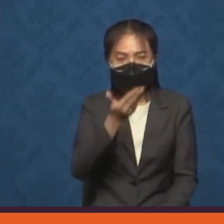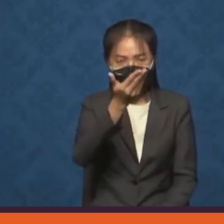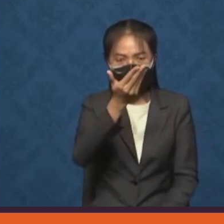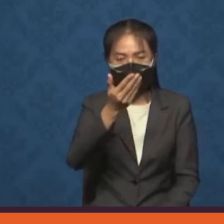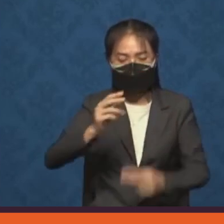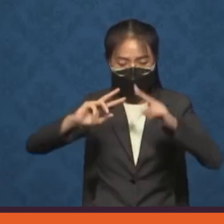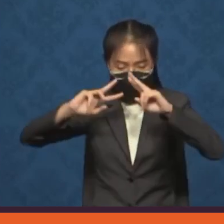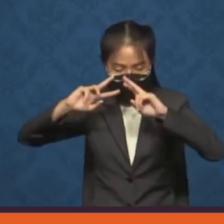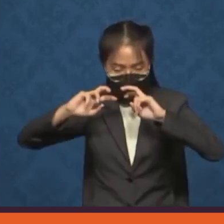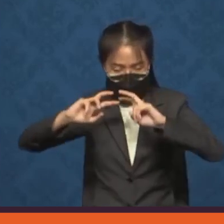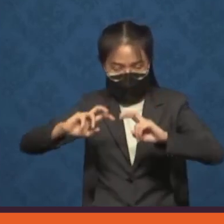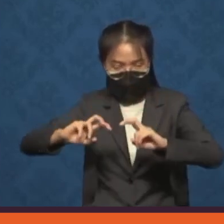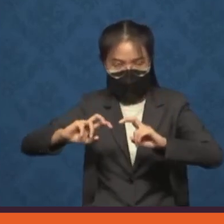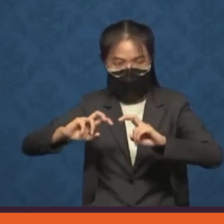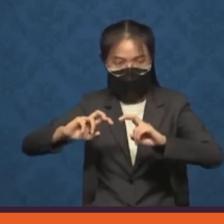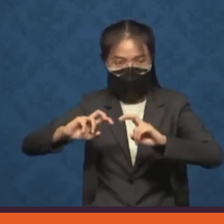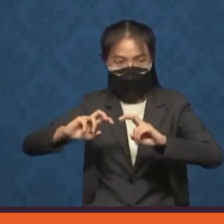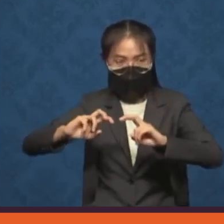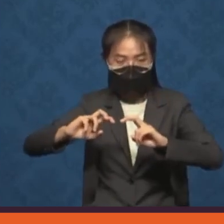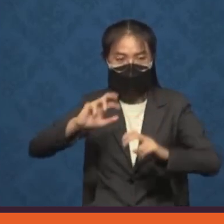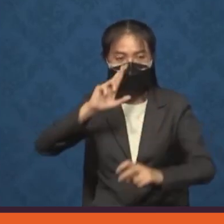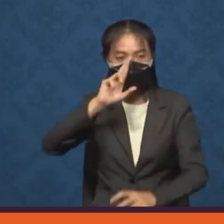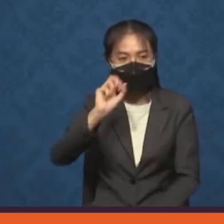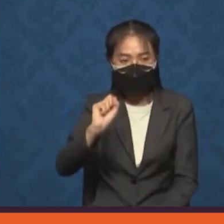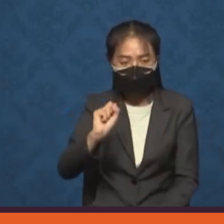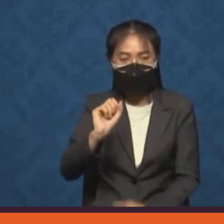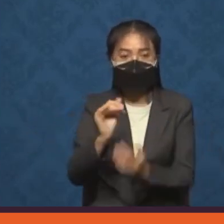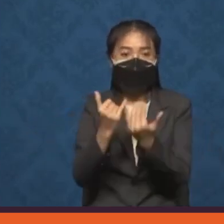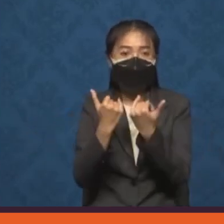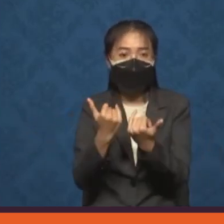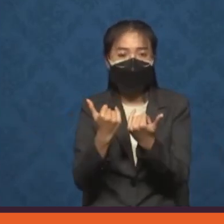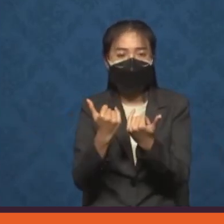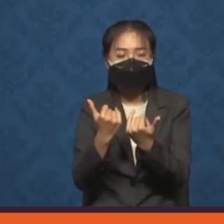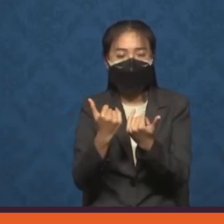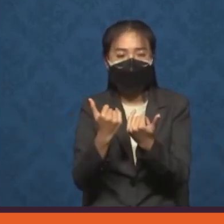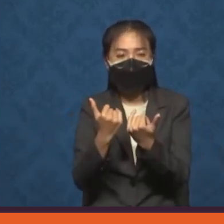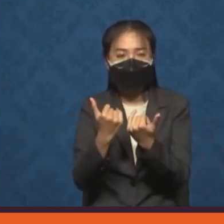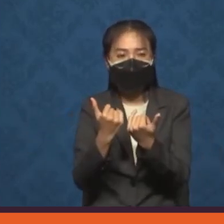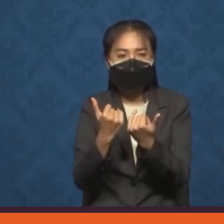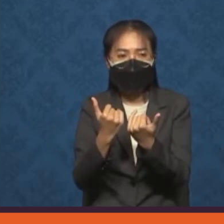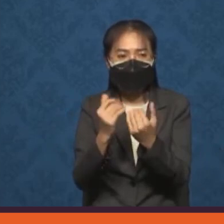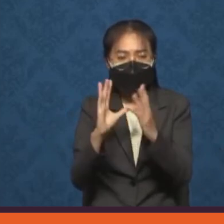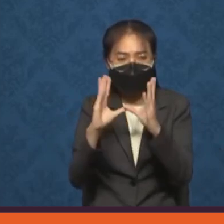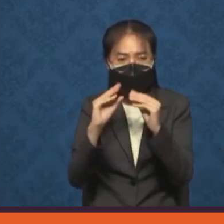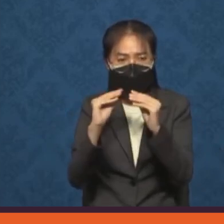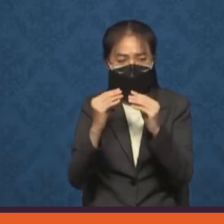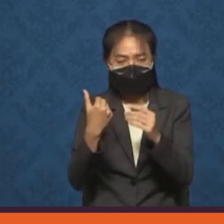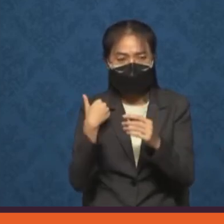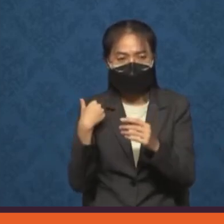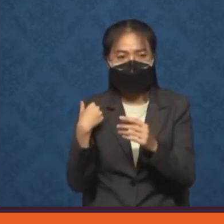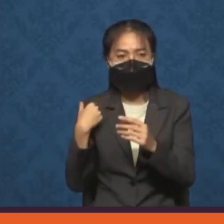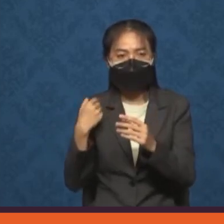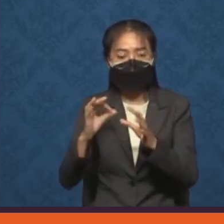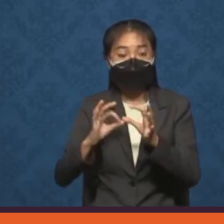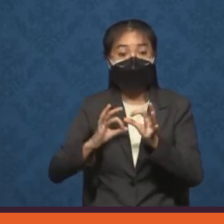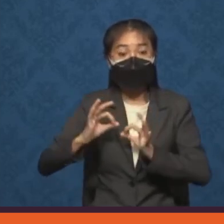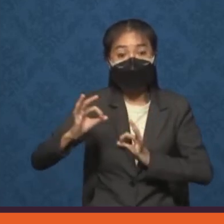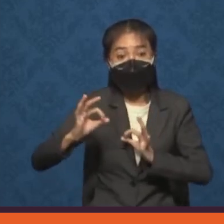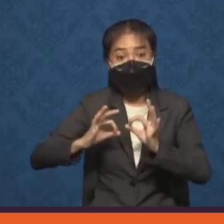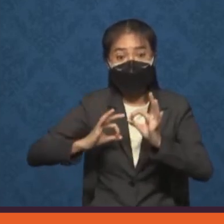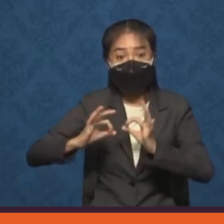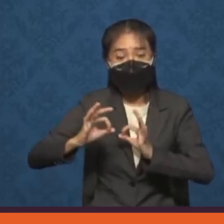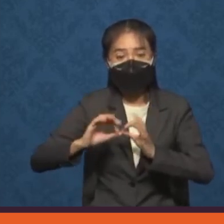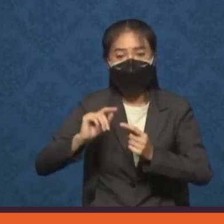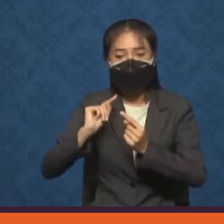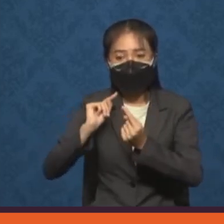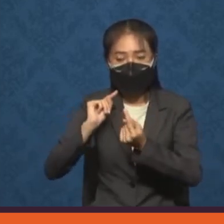าสภาแห่งนี้กำลังได้รับการชี้แจงโดยผู้รายง